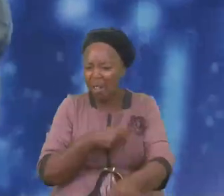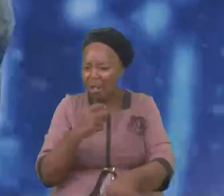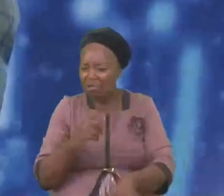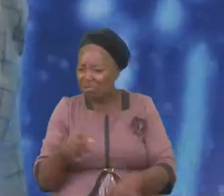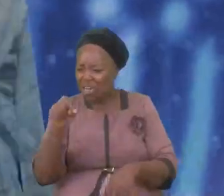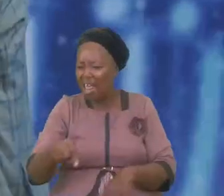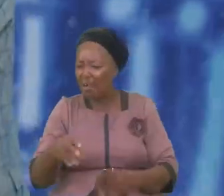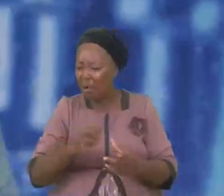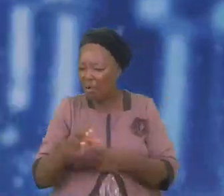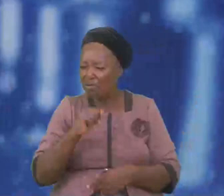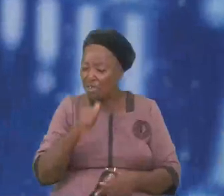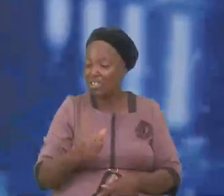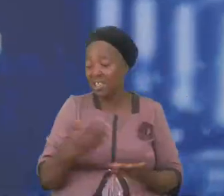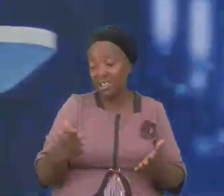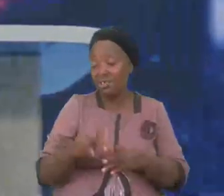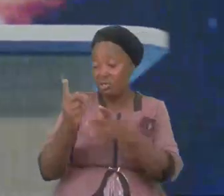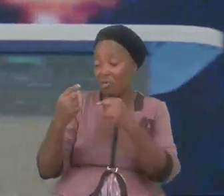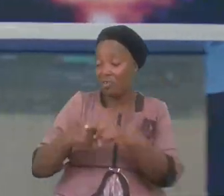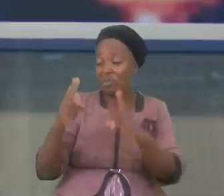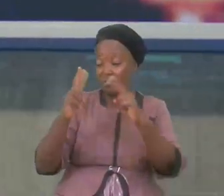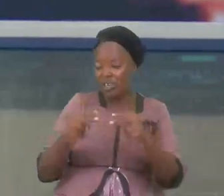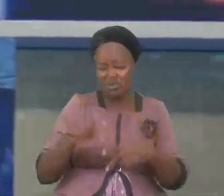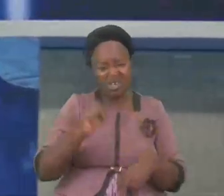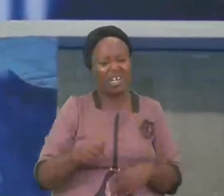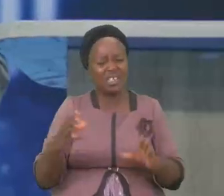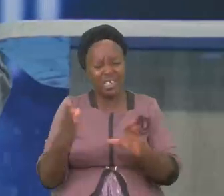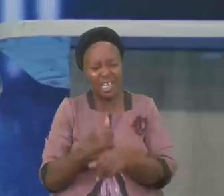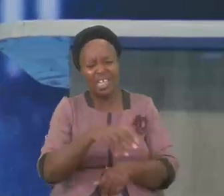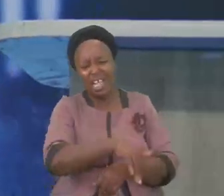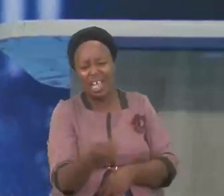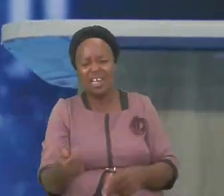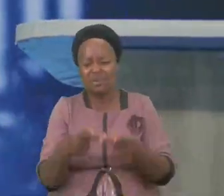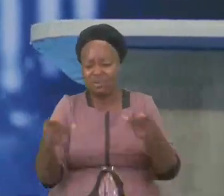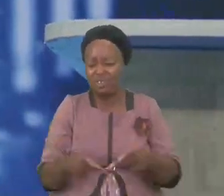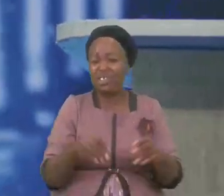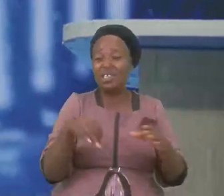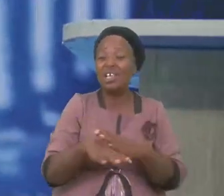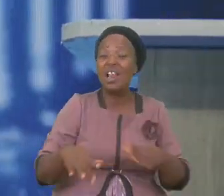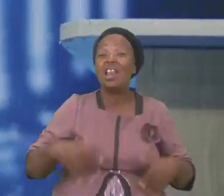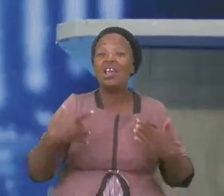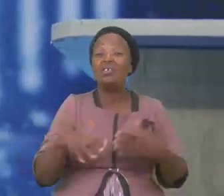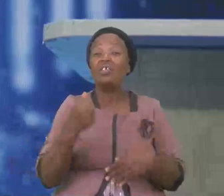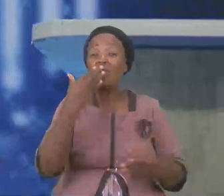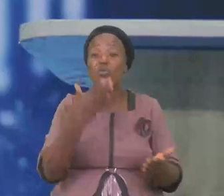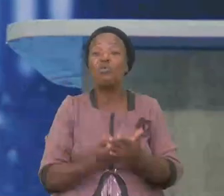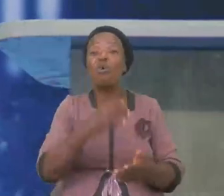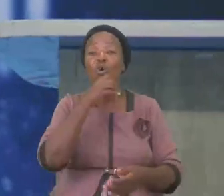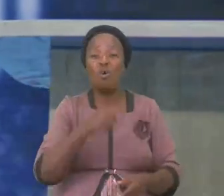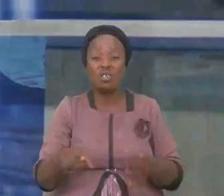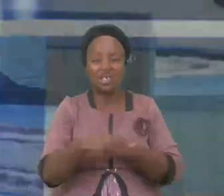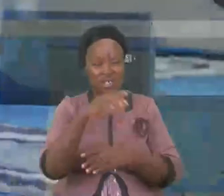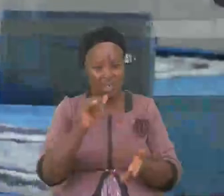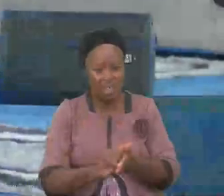pieds courts. Vous venez du village. Vous pouvez atteindre toute position dans la vie. Les beaux vieux